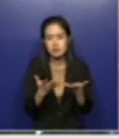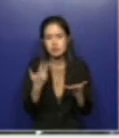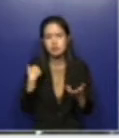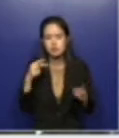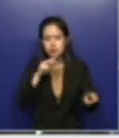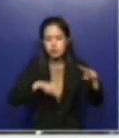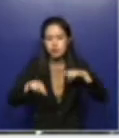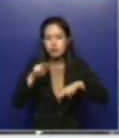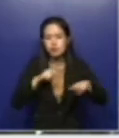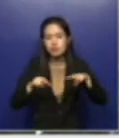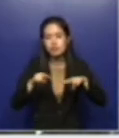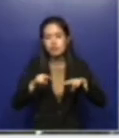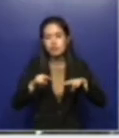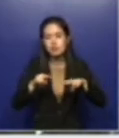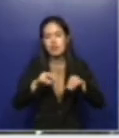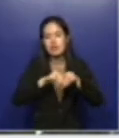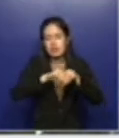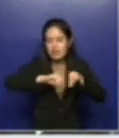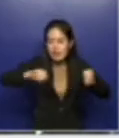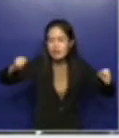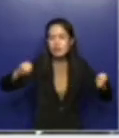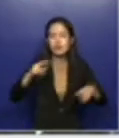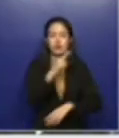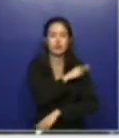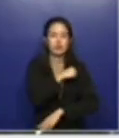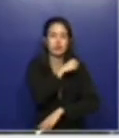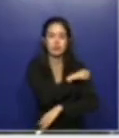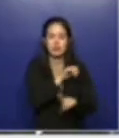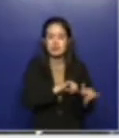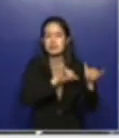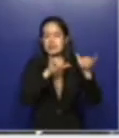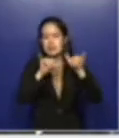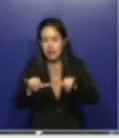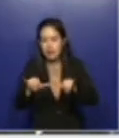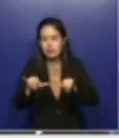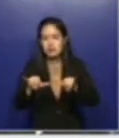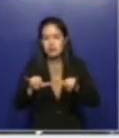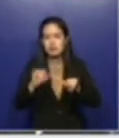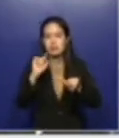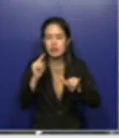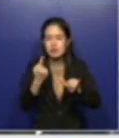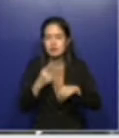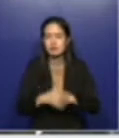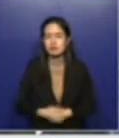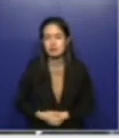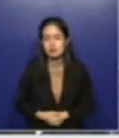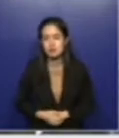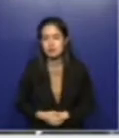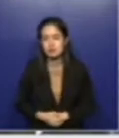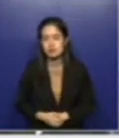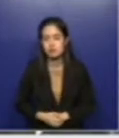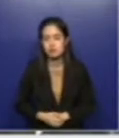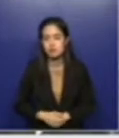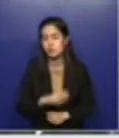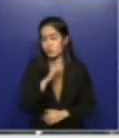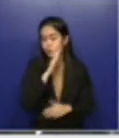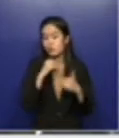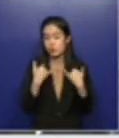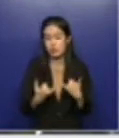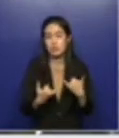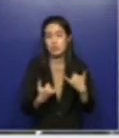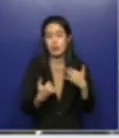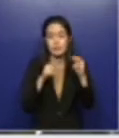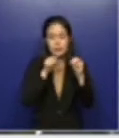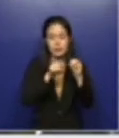ฮะย้ายโรงพยาบาล2ที่ถ้าเรามีมาตรการชัดเจน